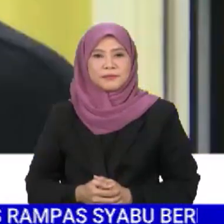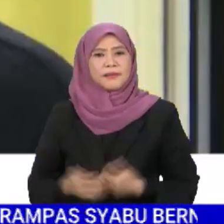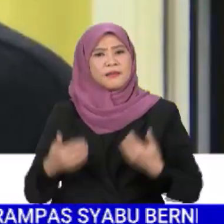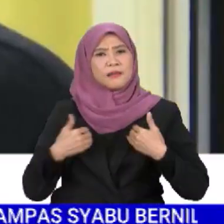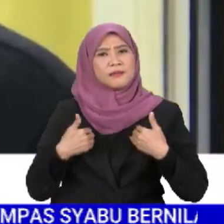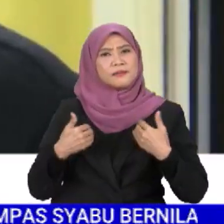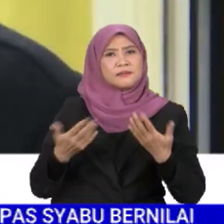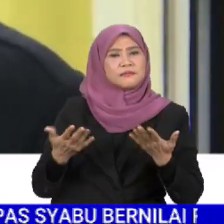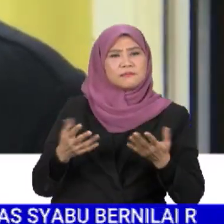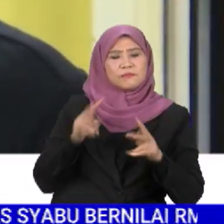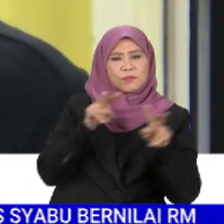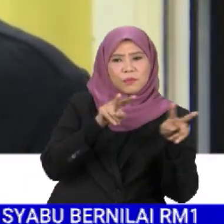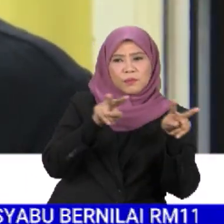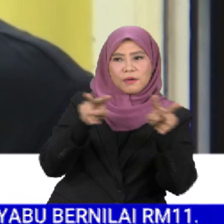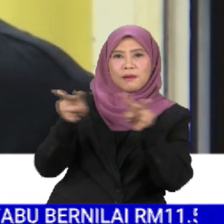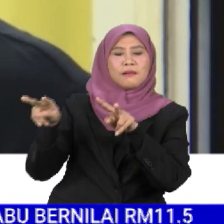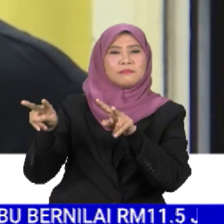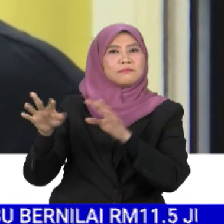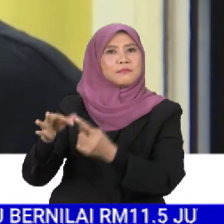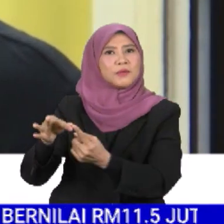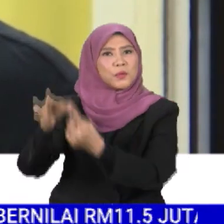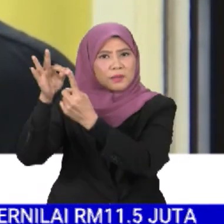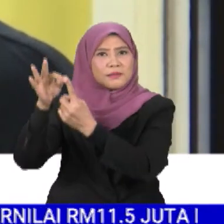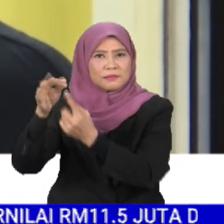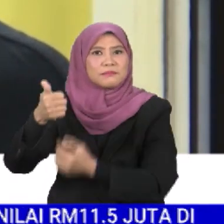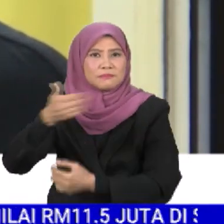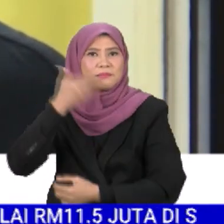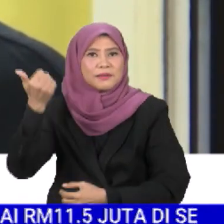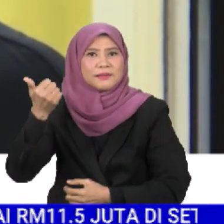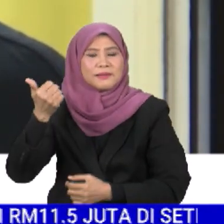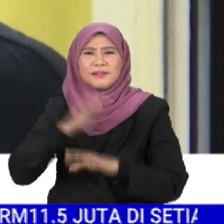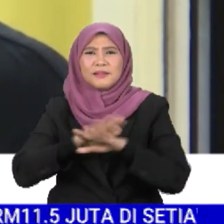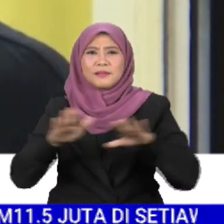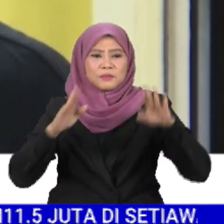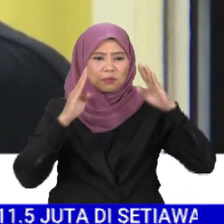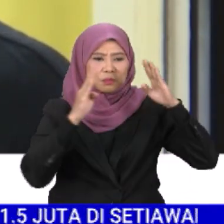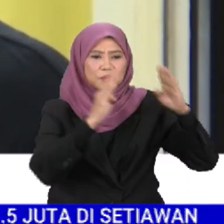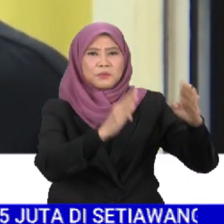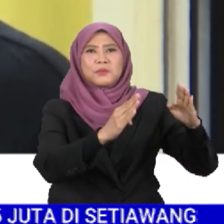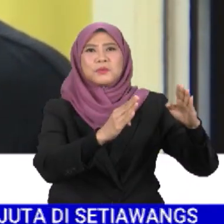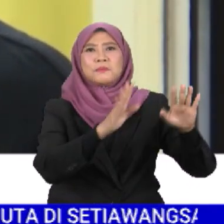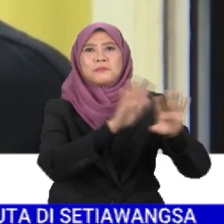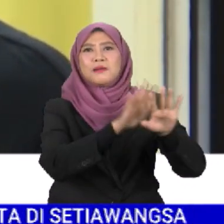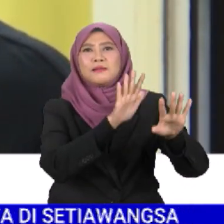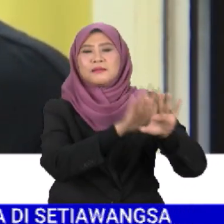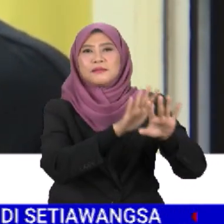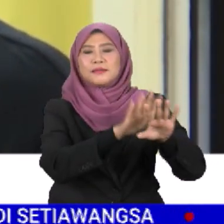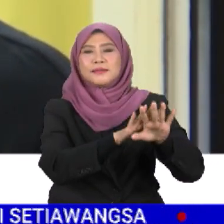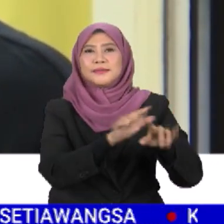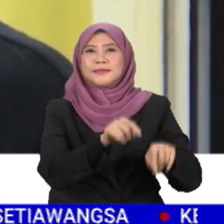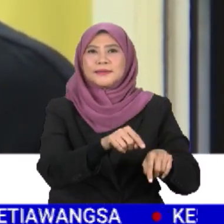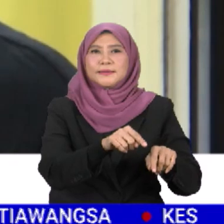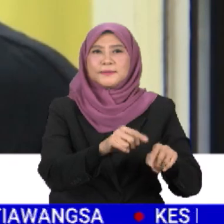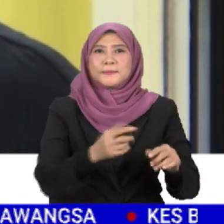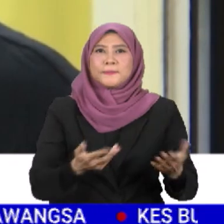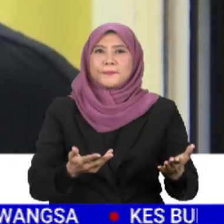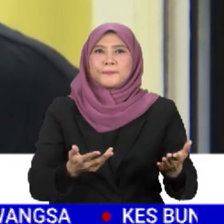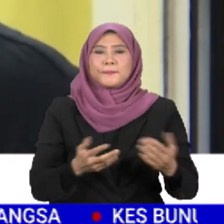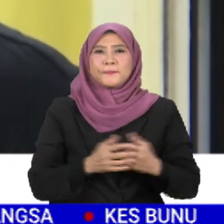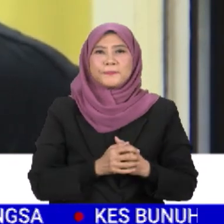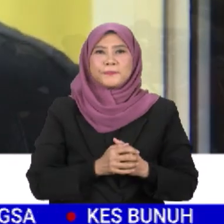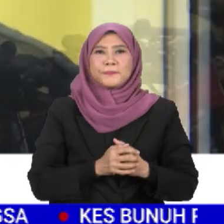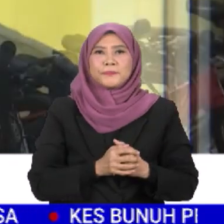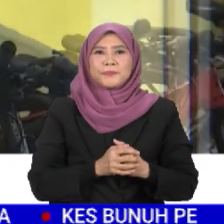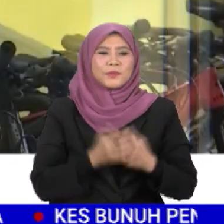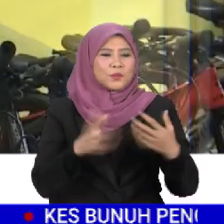benda-benda yang unik. Kita jangan tumpukan terlalu banyak perhatian kepada benda